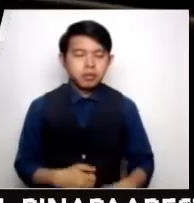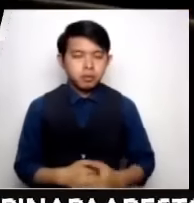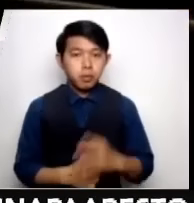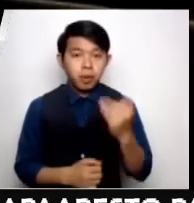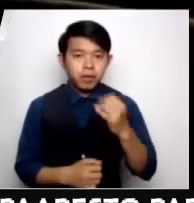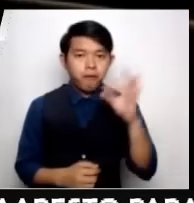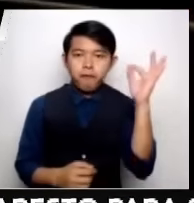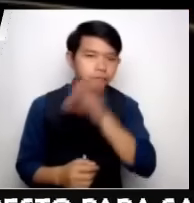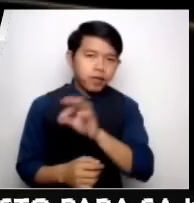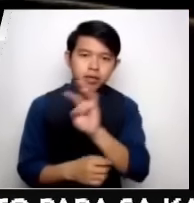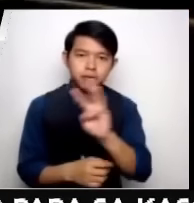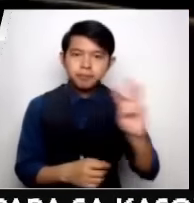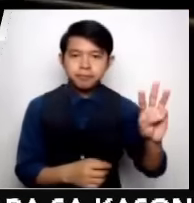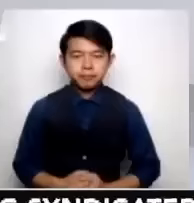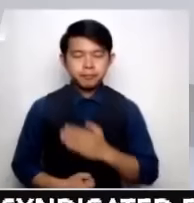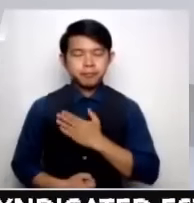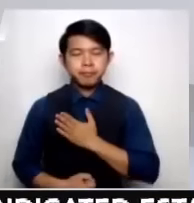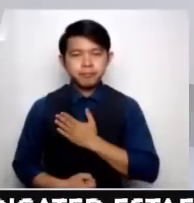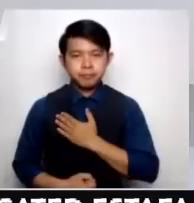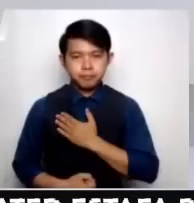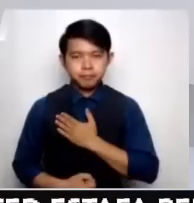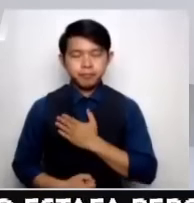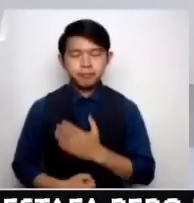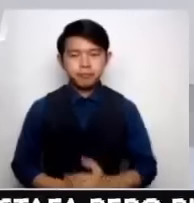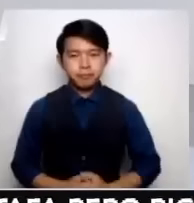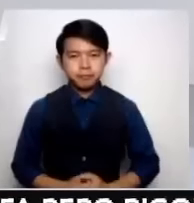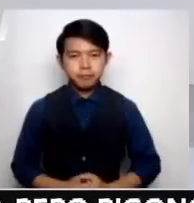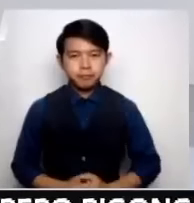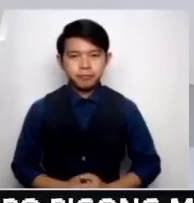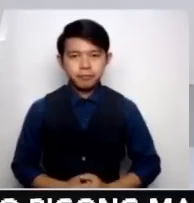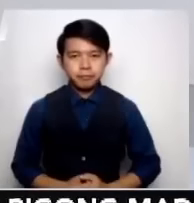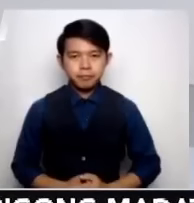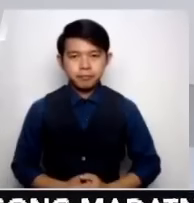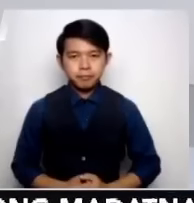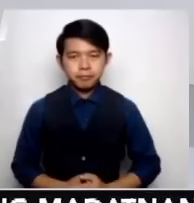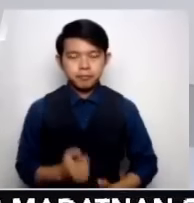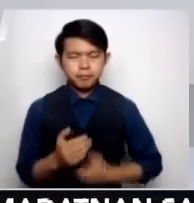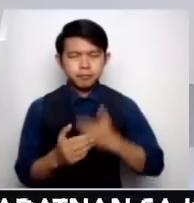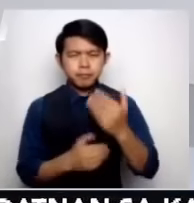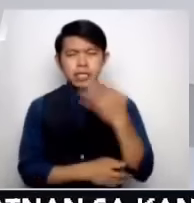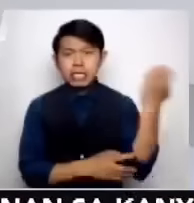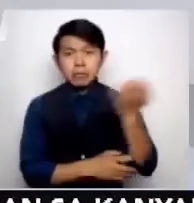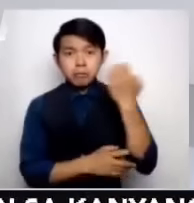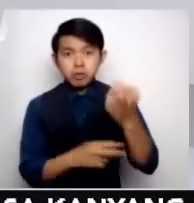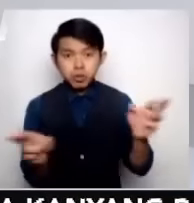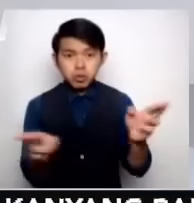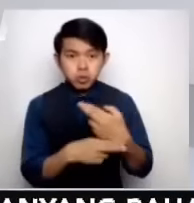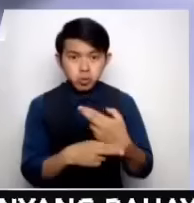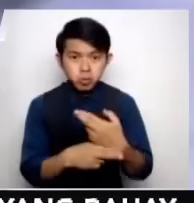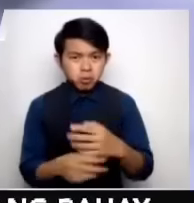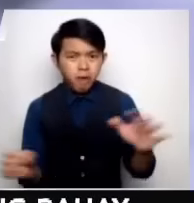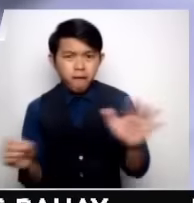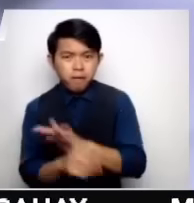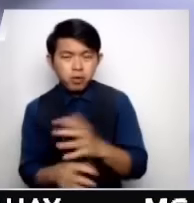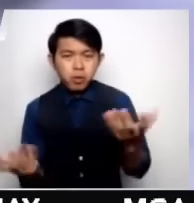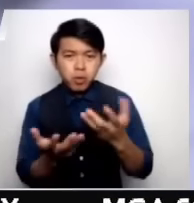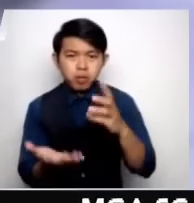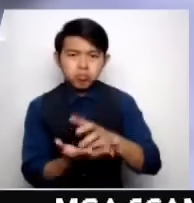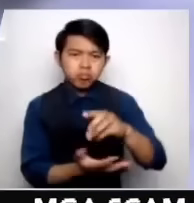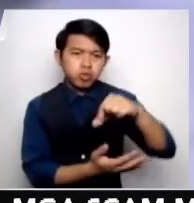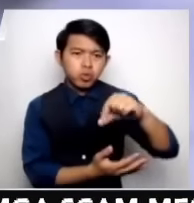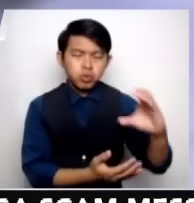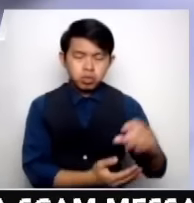GMA Integrated News. Puno na ang emergency rooms ng ilang ospital sa Quezon City. Ang ER ng East Avenue Medical